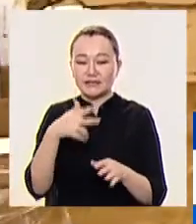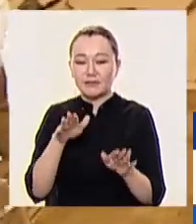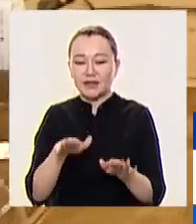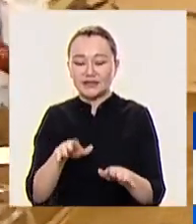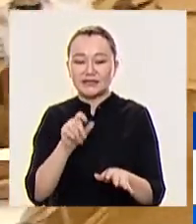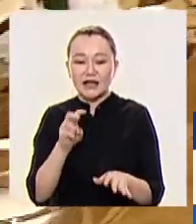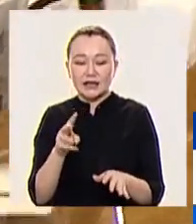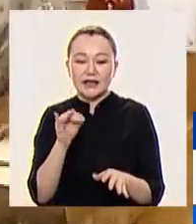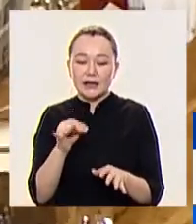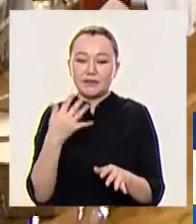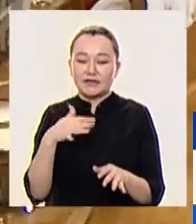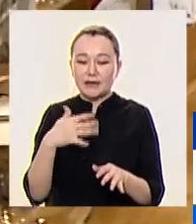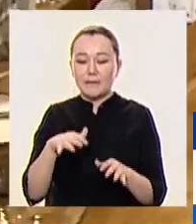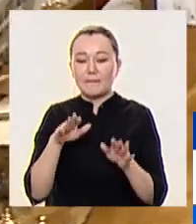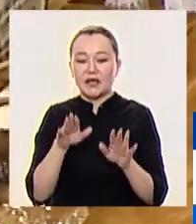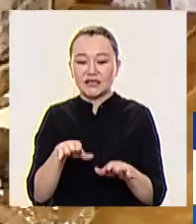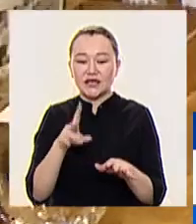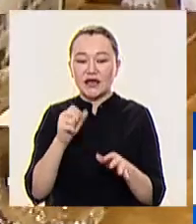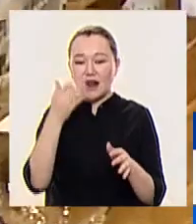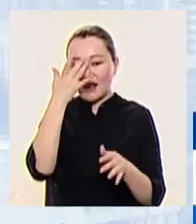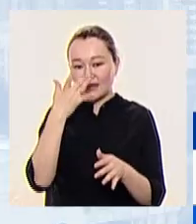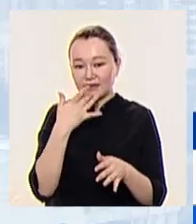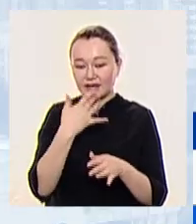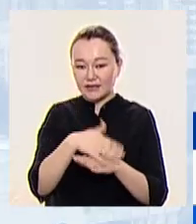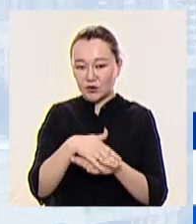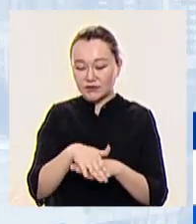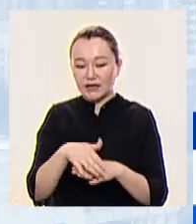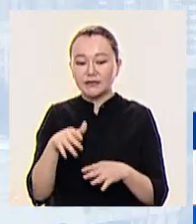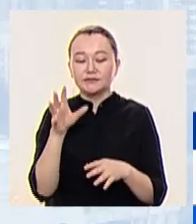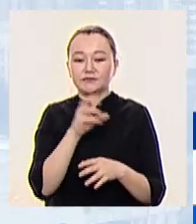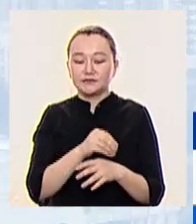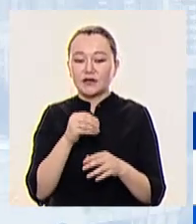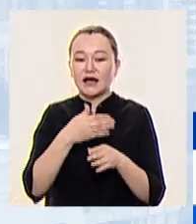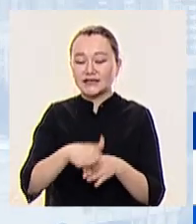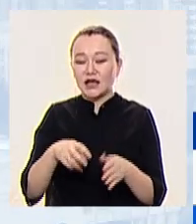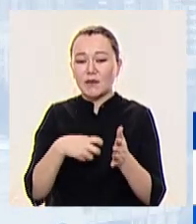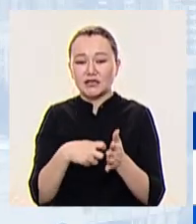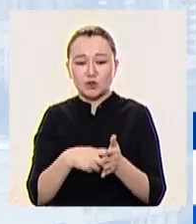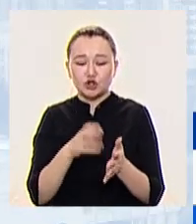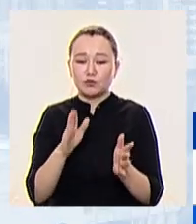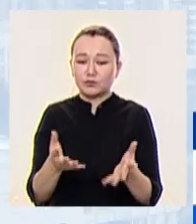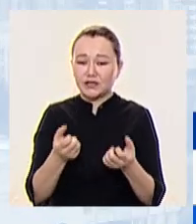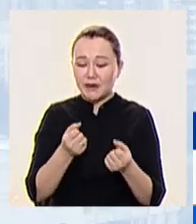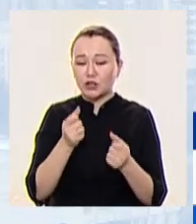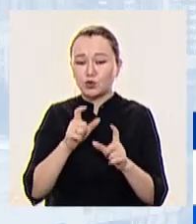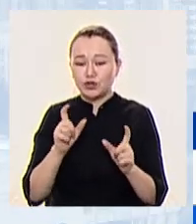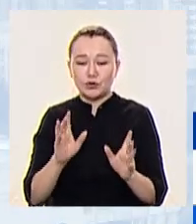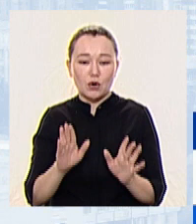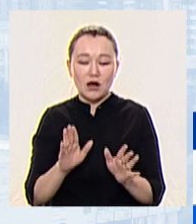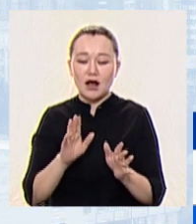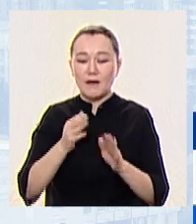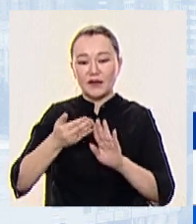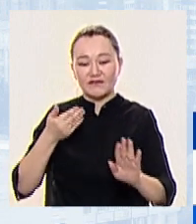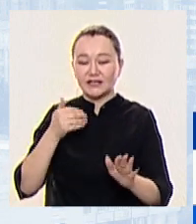зале и не более 50 мест на летних площадках. ЦОН и отделение Казпочты начнут принимать людей лишь по